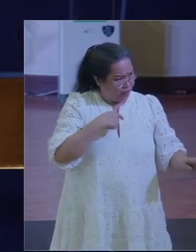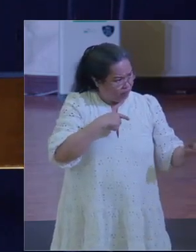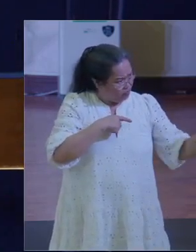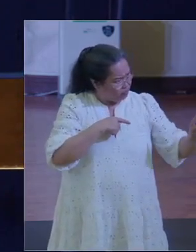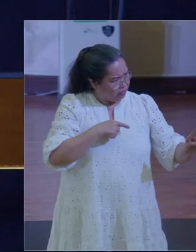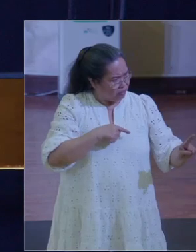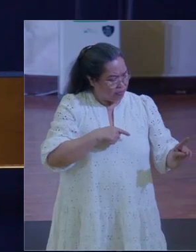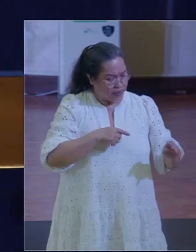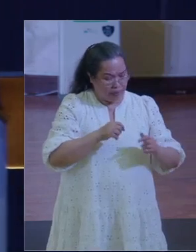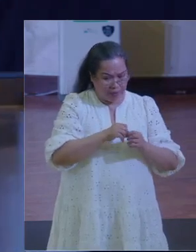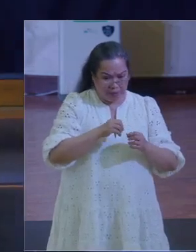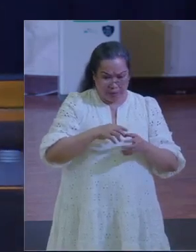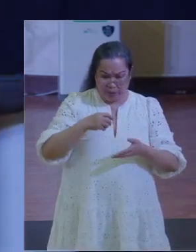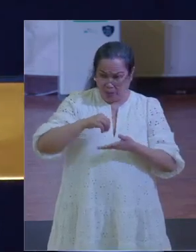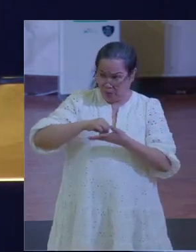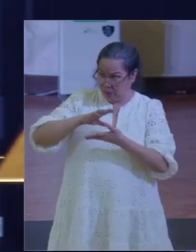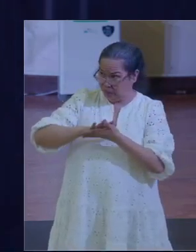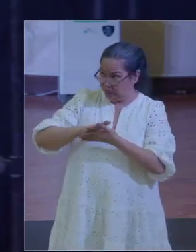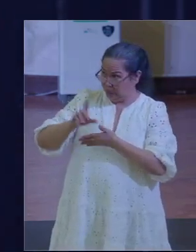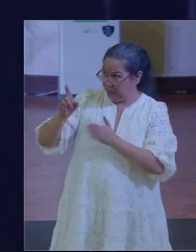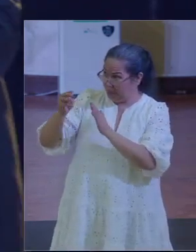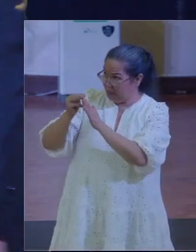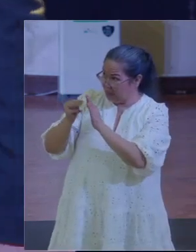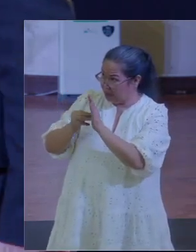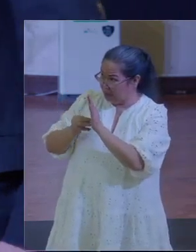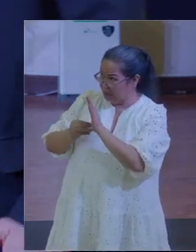Pero yung isa na may utang na ilang milyon,